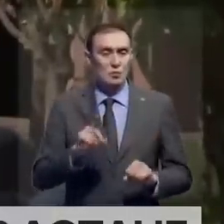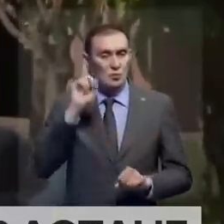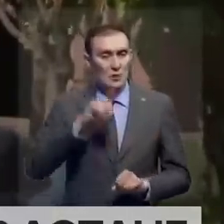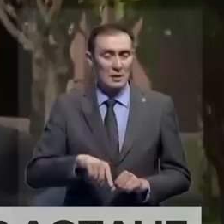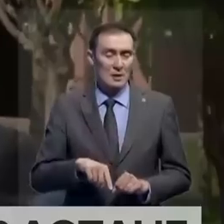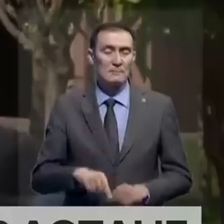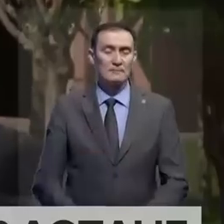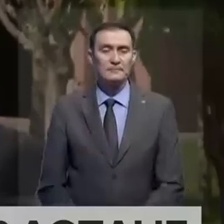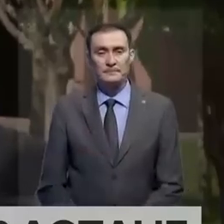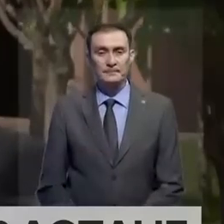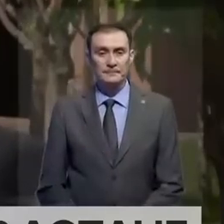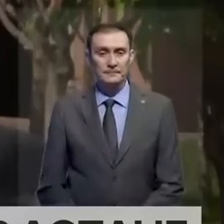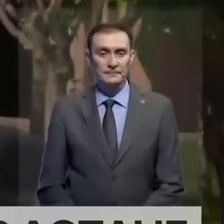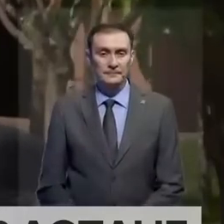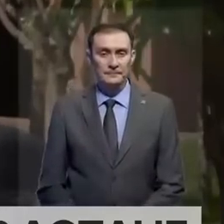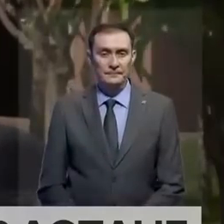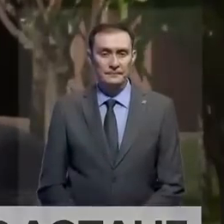этих спасательных работ